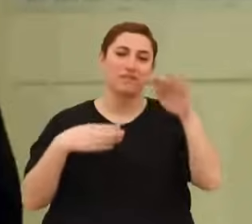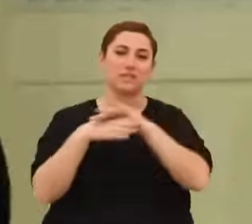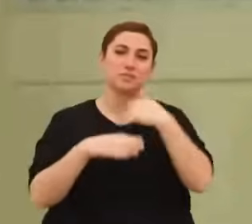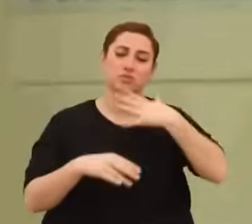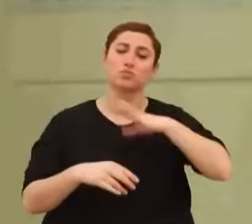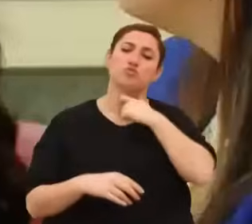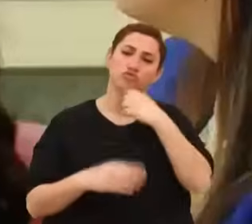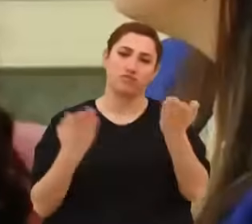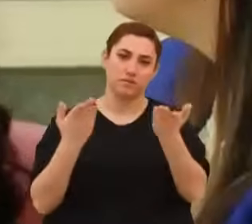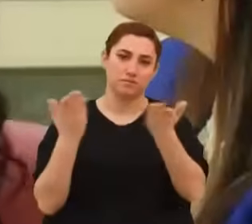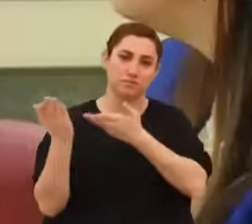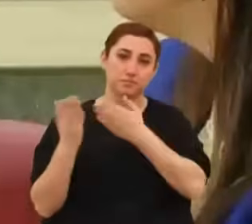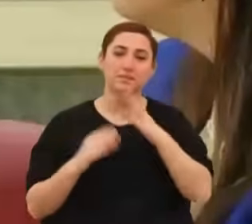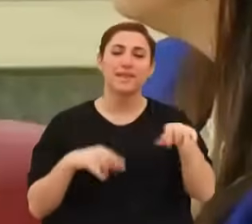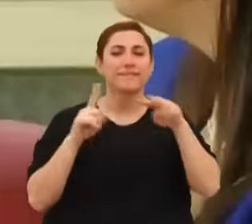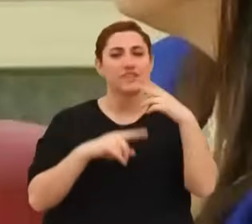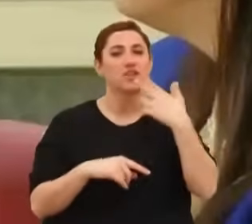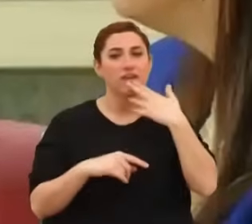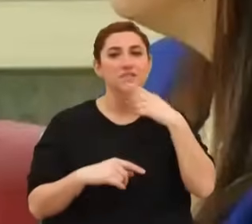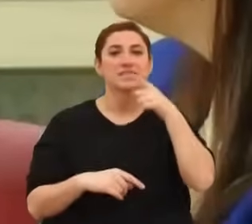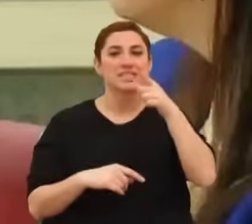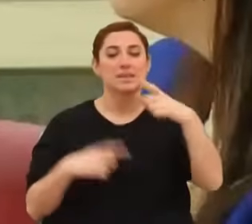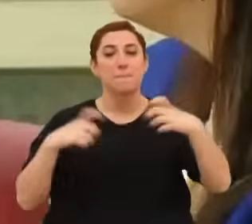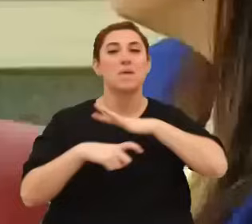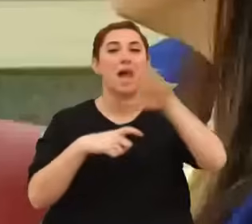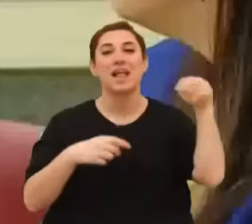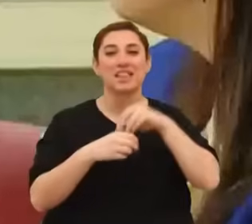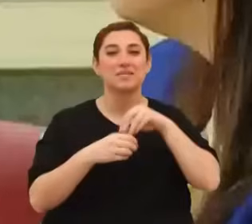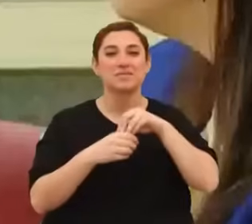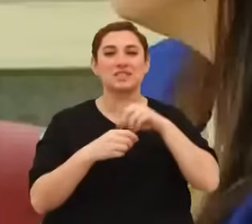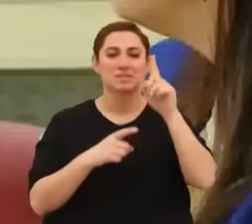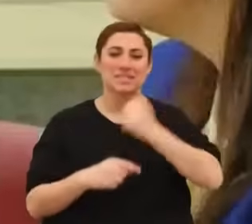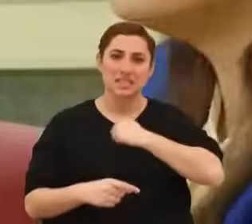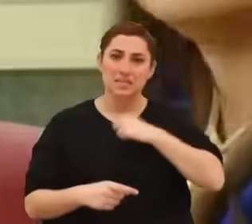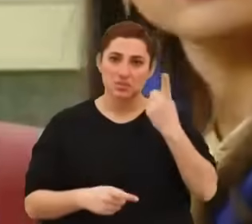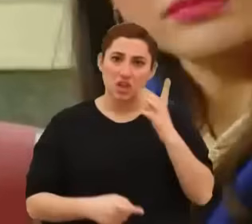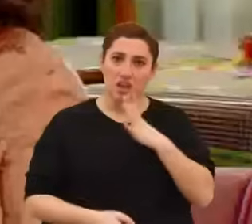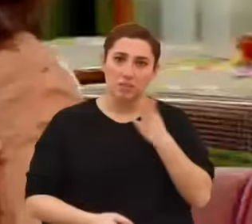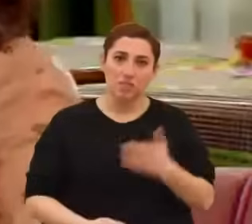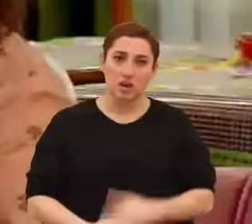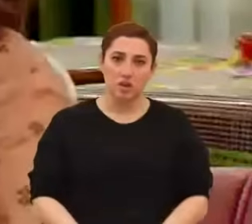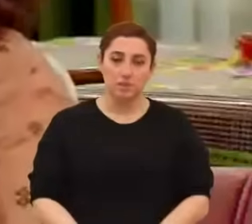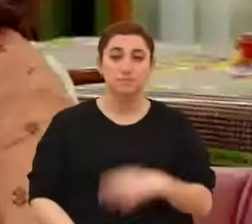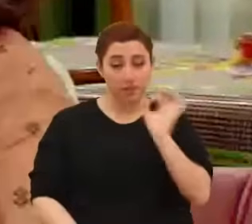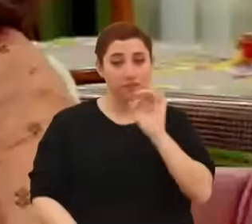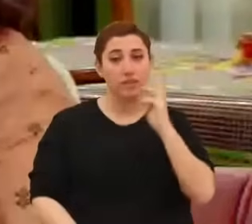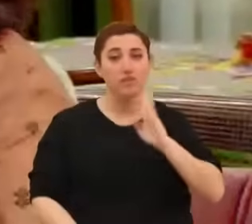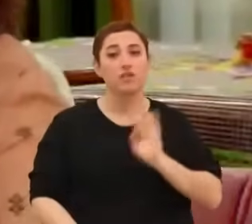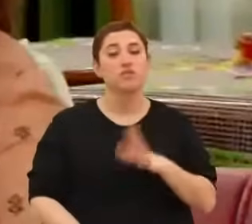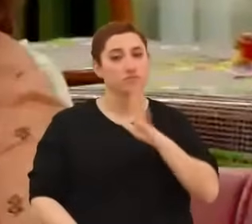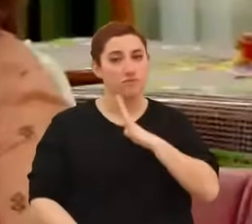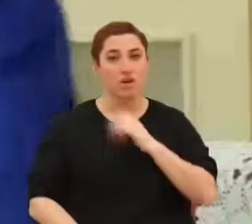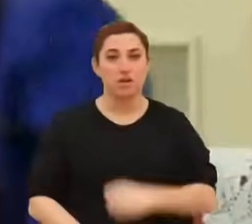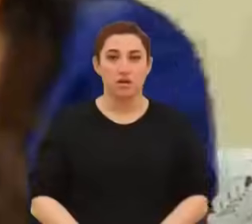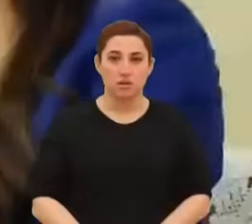istiyorum. Lütfen, lütfen. Ay Necla Hanımcığım, sizin mahallemizle alakalı bir sıkıntınız mı var acaba? Evet,